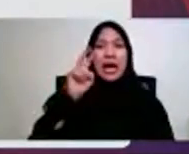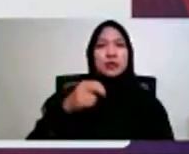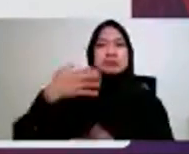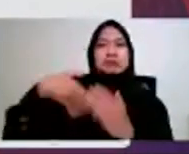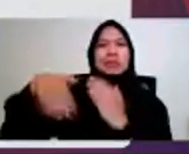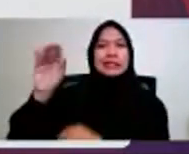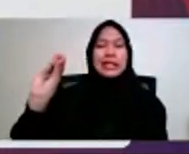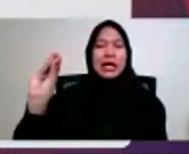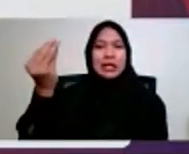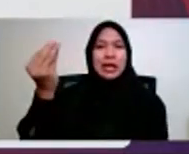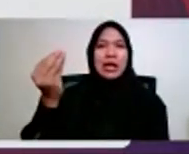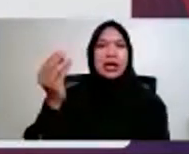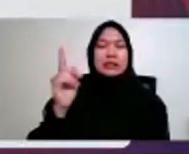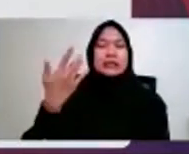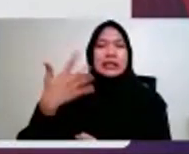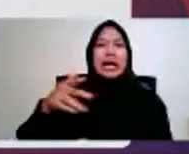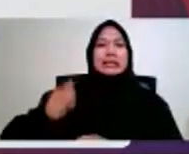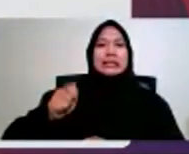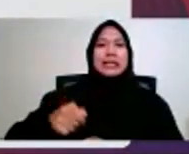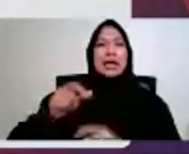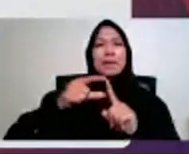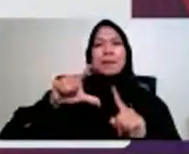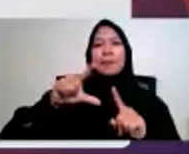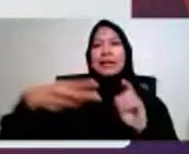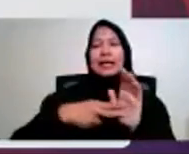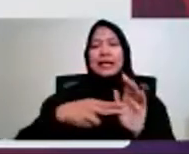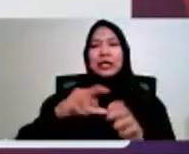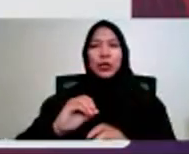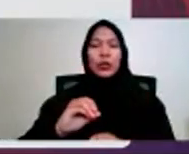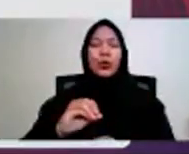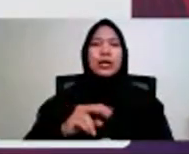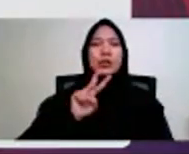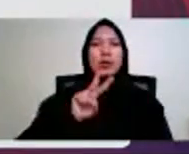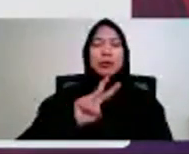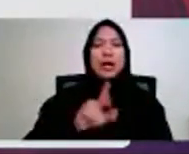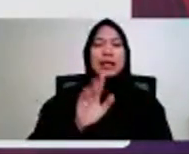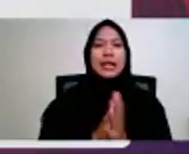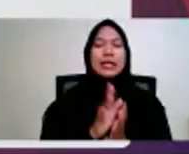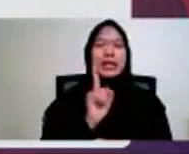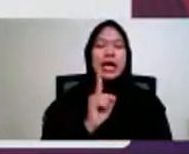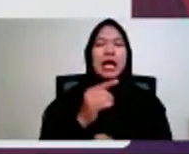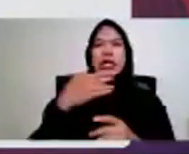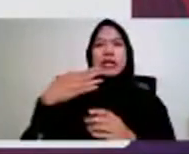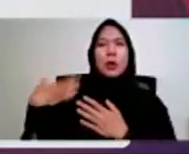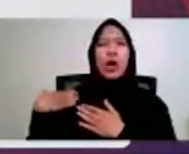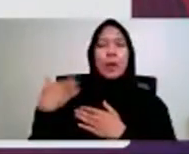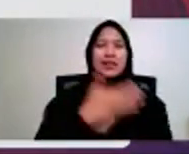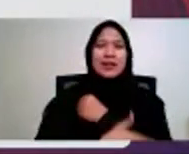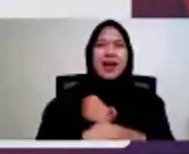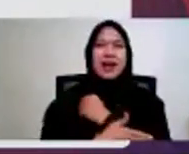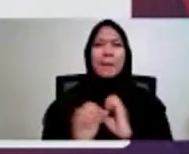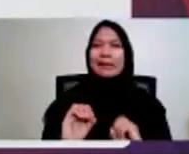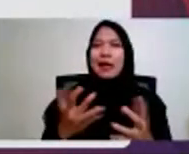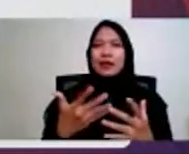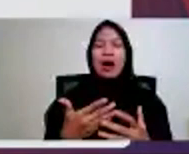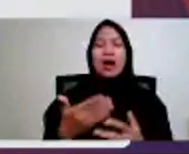setelah sidang pleno ke 22icb cemaran dada tugas-tugas negara yang mendadak yang harus saya lakukan kemarin dan